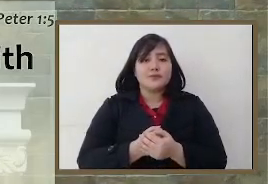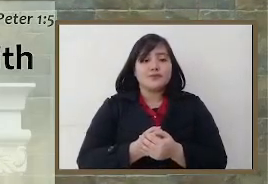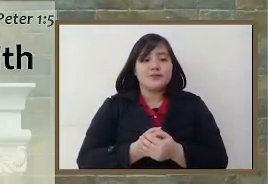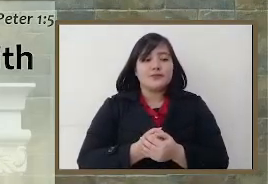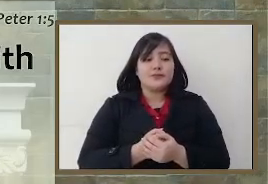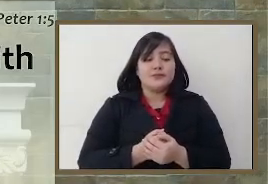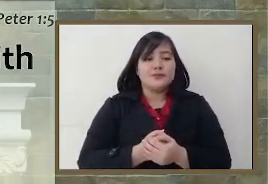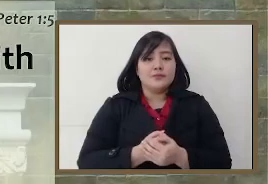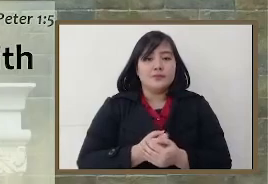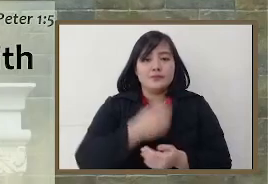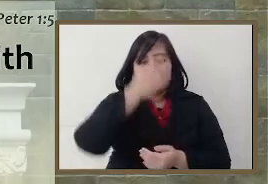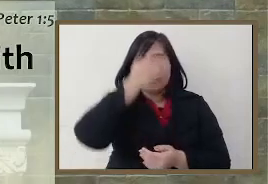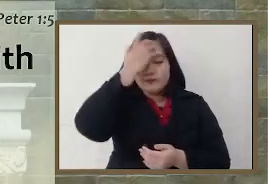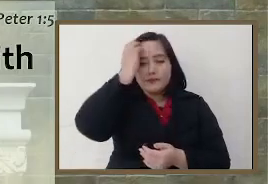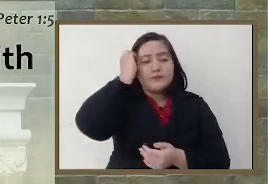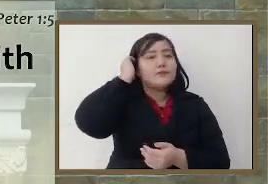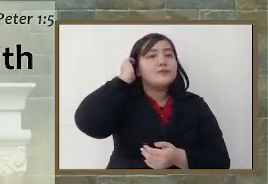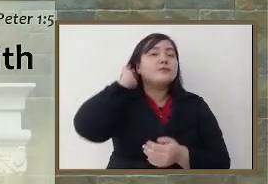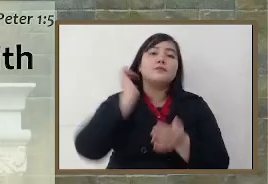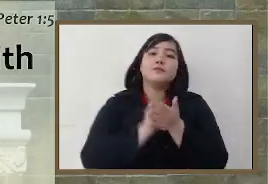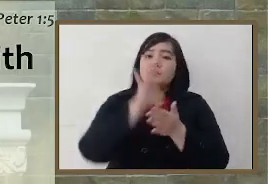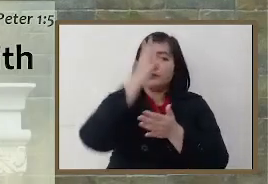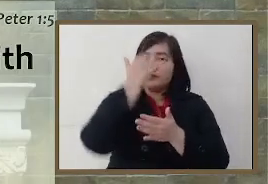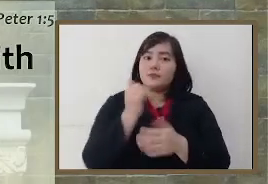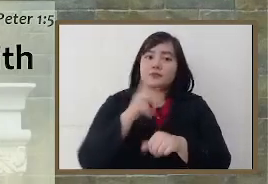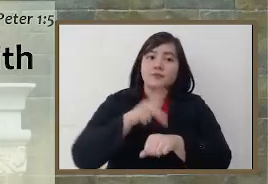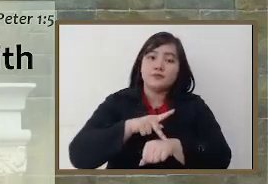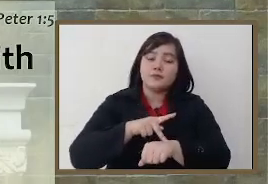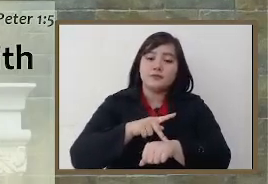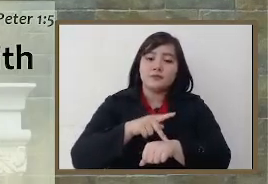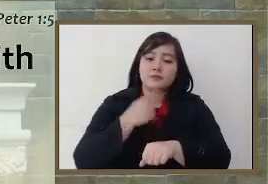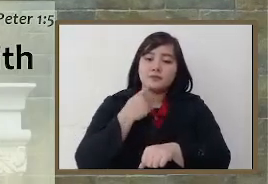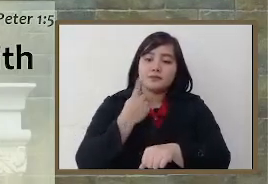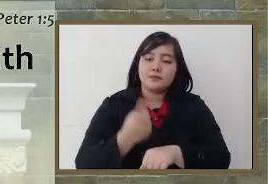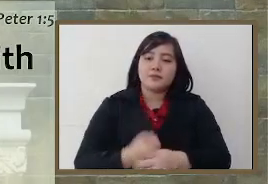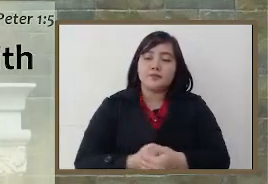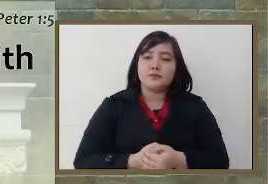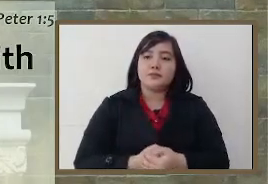natin dito si Peter, sinabi niya rito na